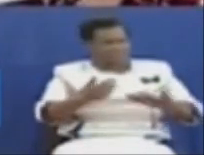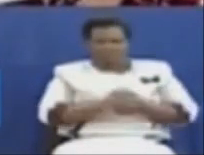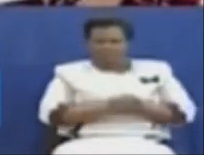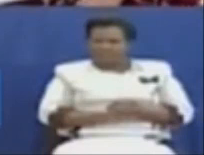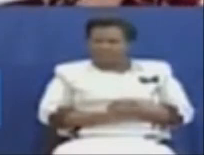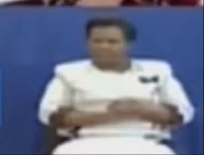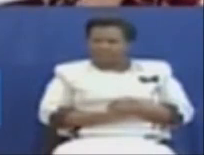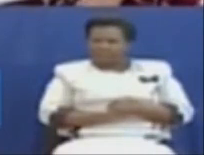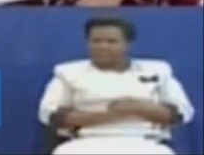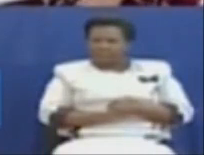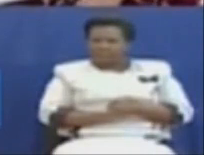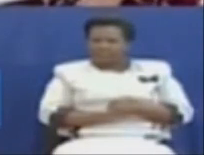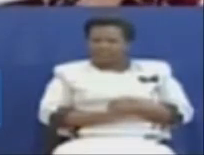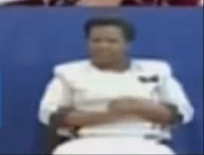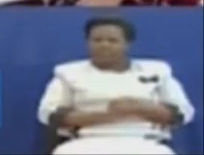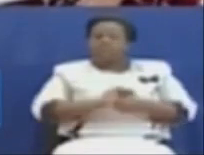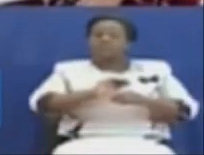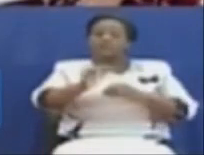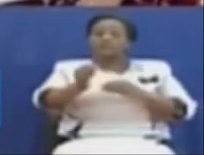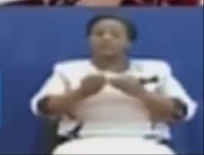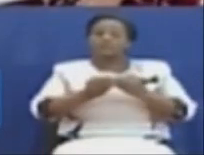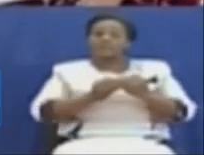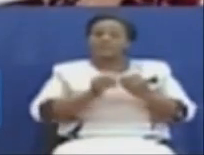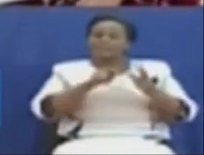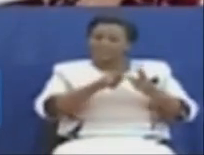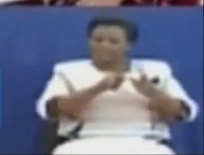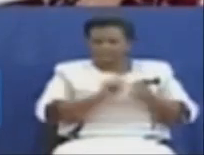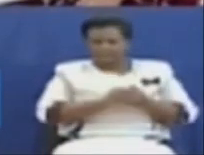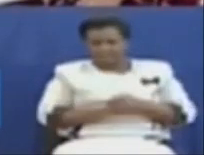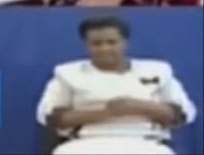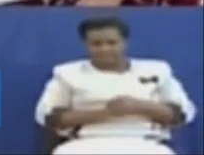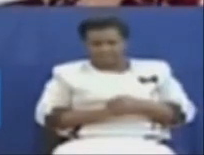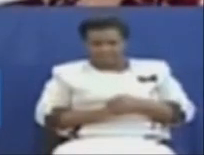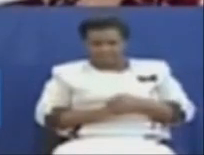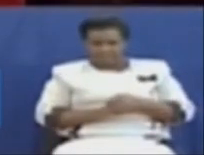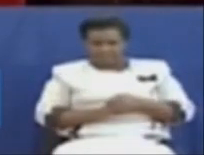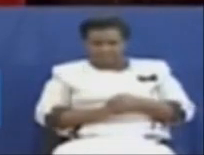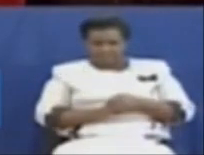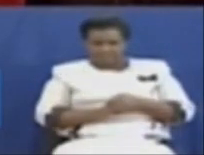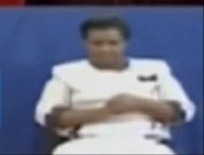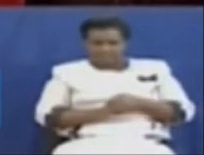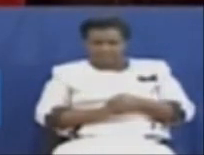Waziri Mkuu, narudia kwa mara nyingine, hamuoni ni muda muafaka sasa